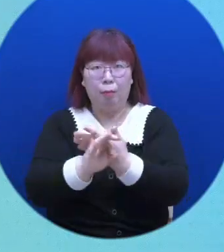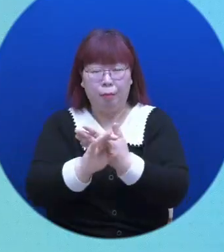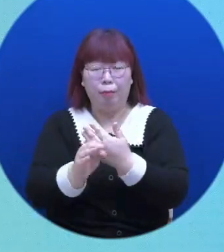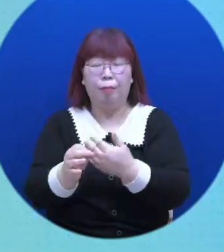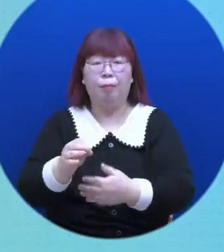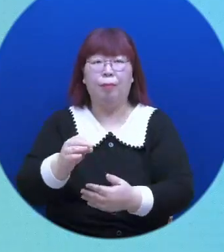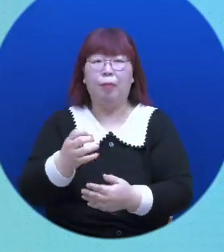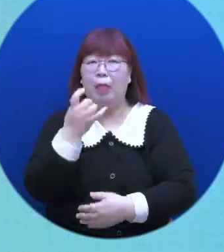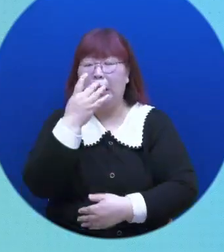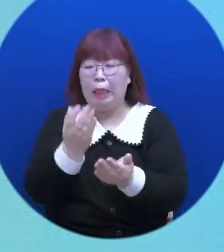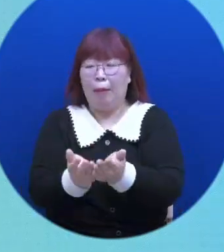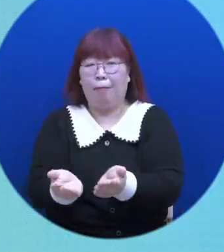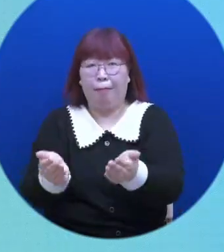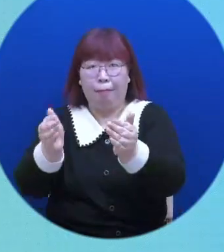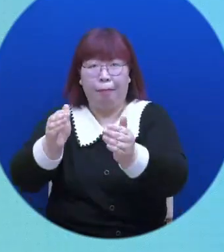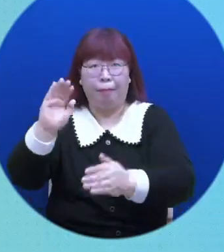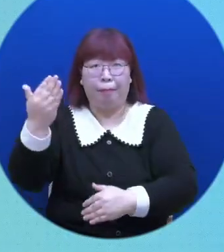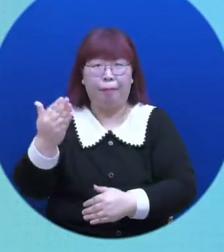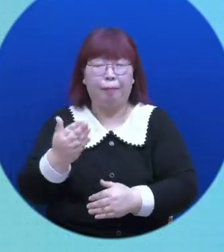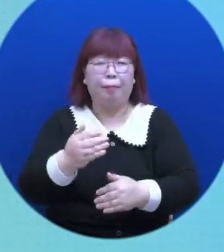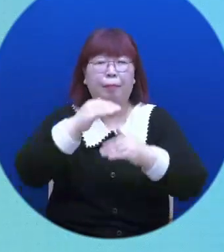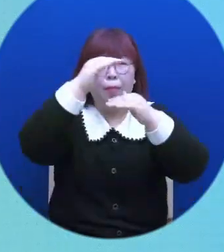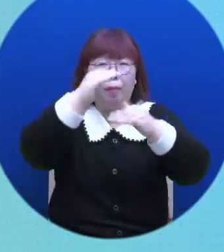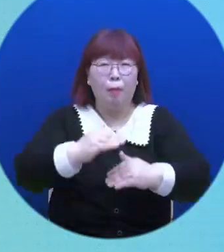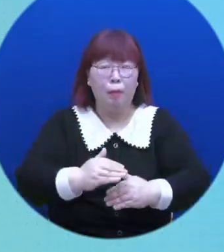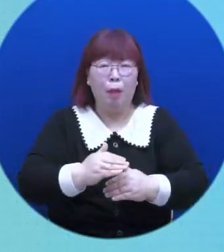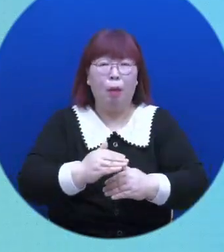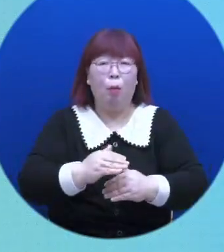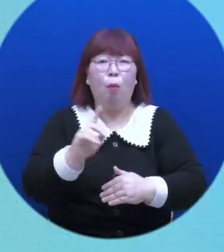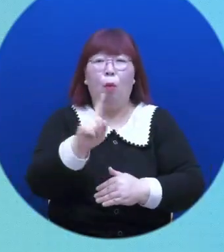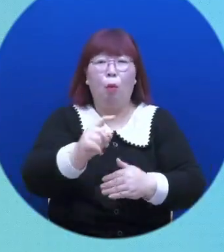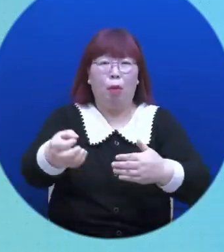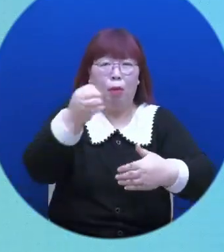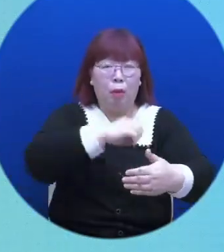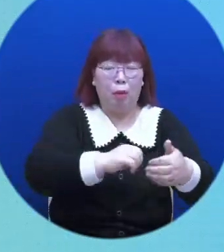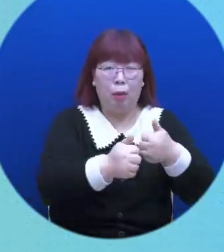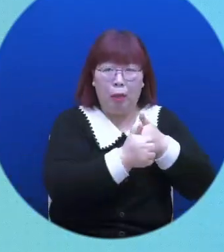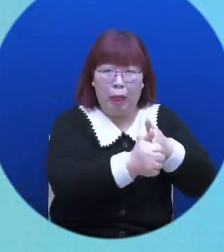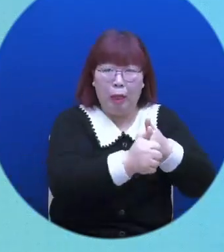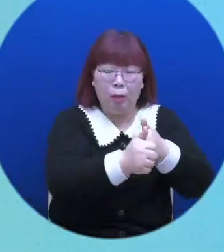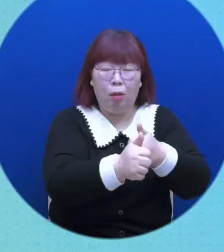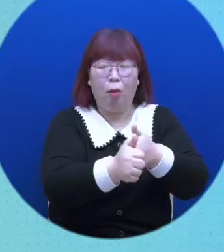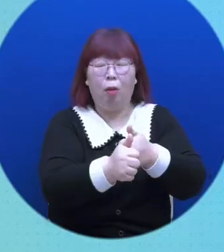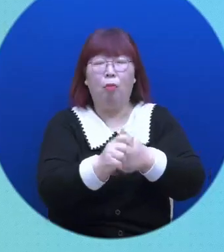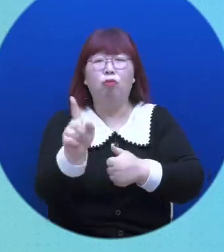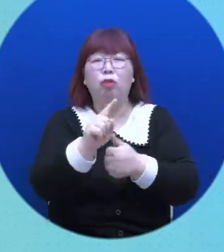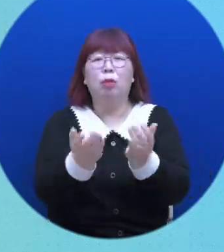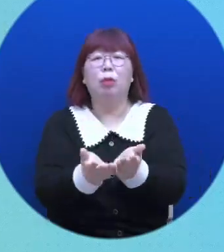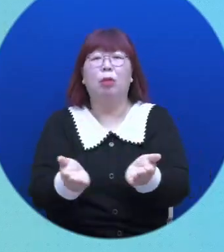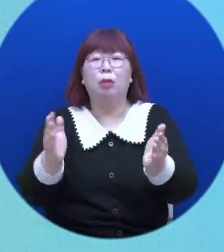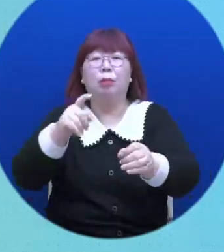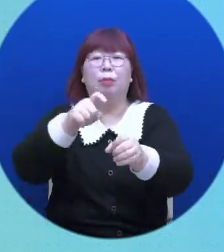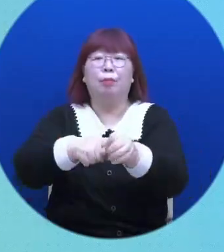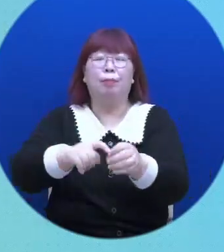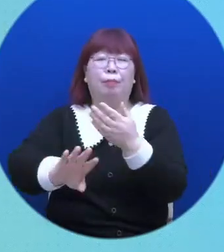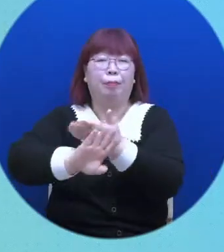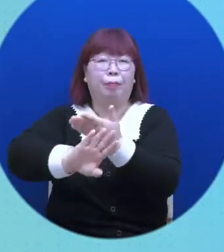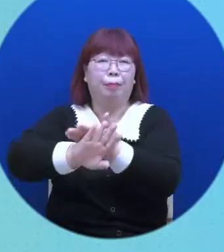그릇은 똑같은데 담기는 내용물에 따라 달라져요. 마음이라고 하는